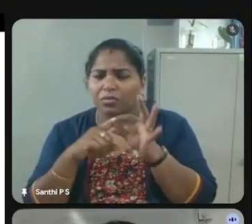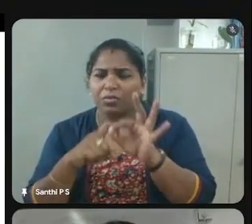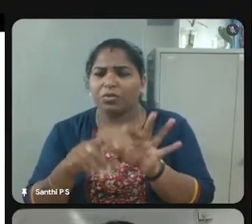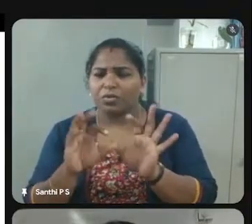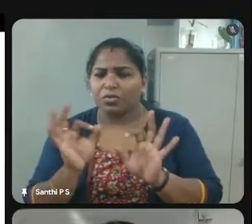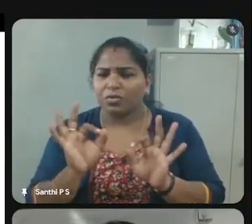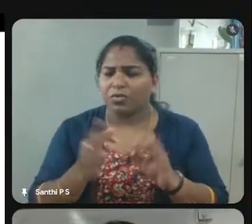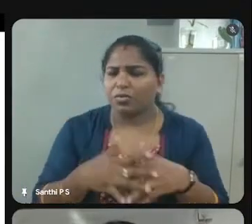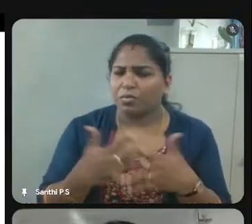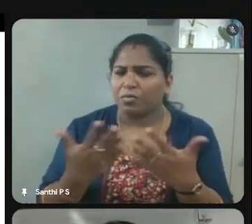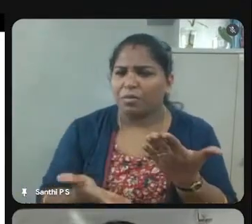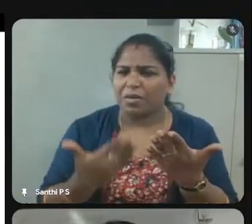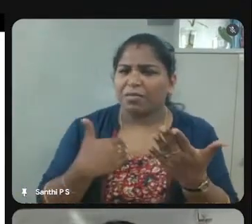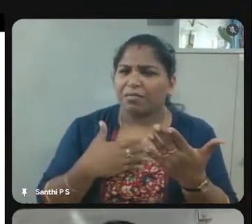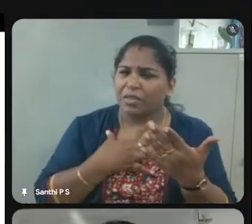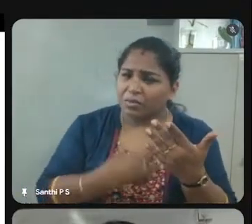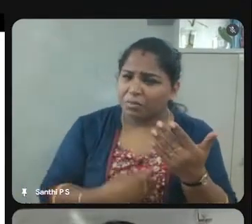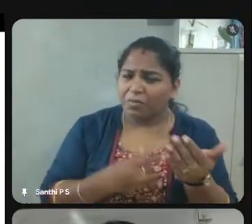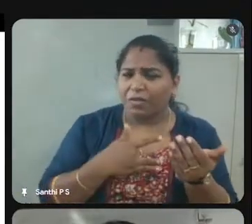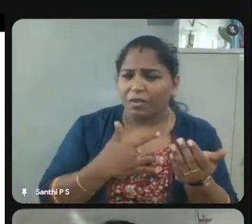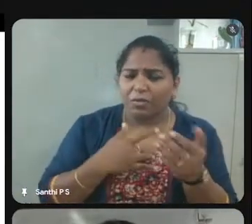സോ വിഷമാവുള്ളൂ എന്നുള്ളൊരു സംഭവത്തില്.